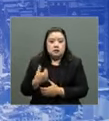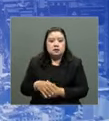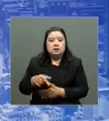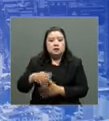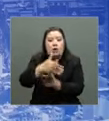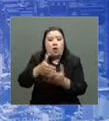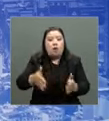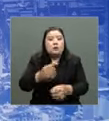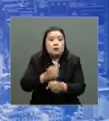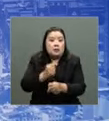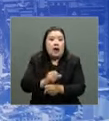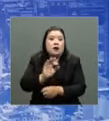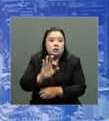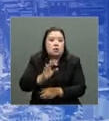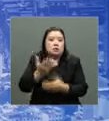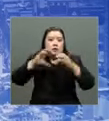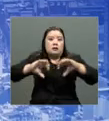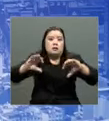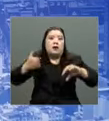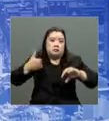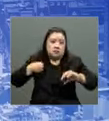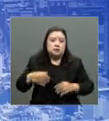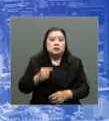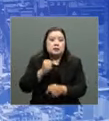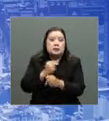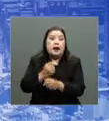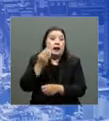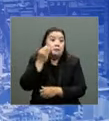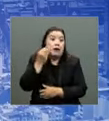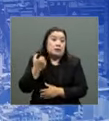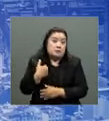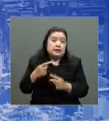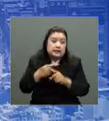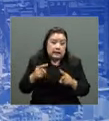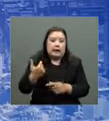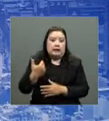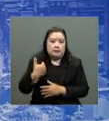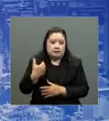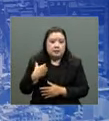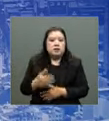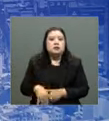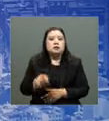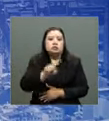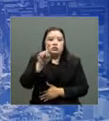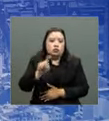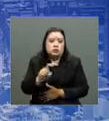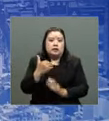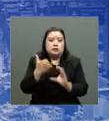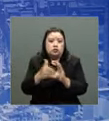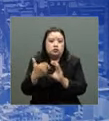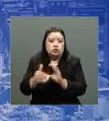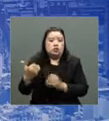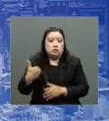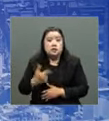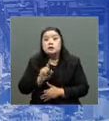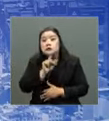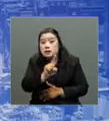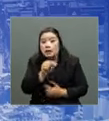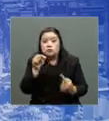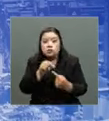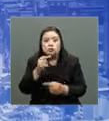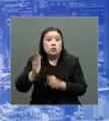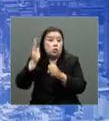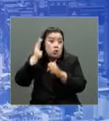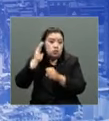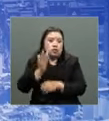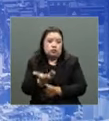ในทำเนียบรัฐบาลหรือบางส่วนอาจจะทำงานที่บ้านแต่มีการส่งคำถามผ่านทางช่องทางต่างๆเข้ามานะคะเพื่อที่จะสอบถามผ่านทางท่านโฆษก